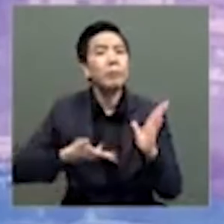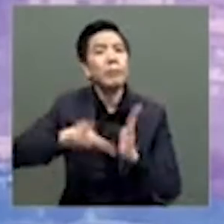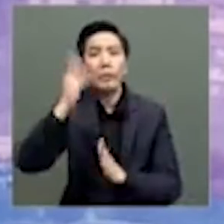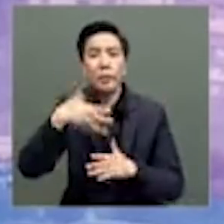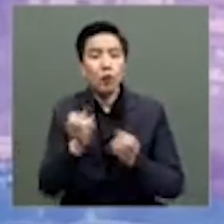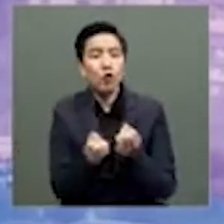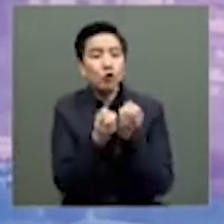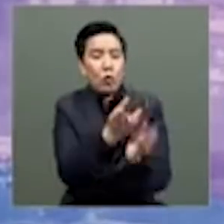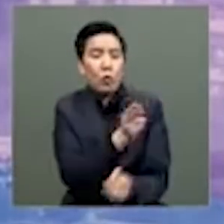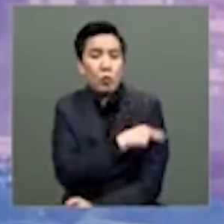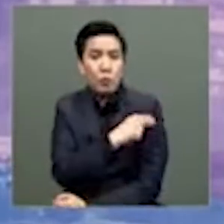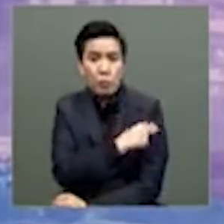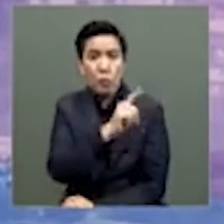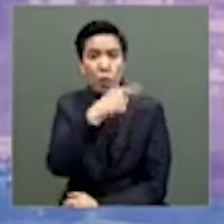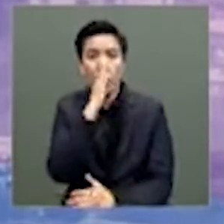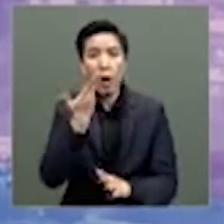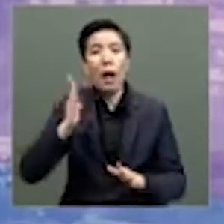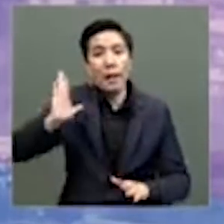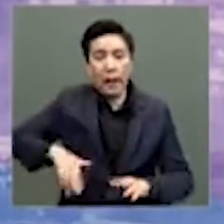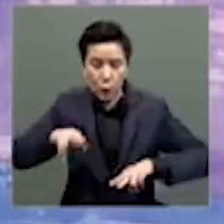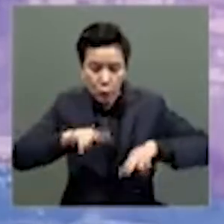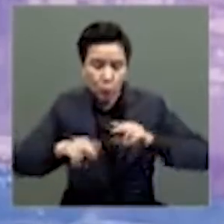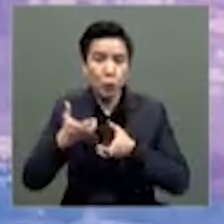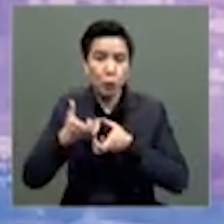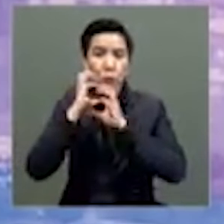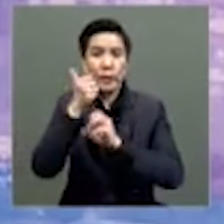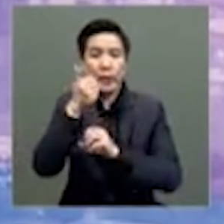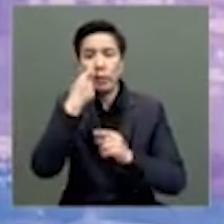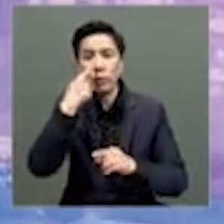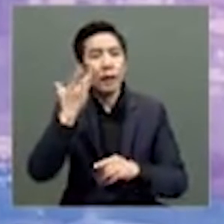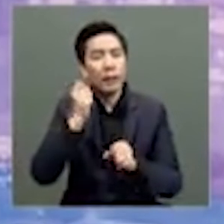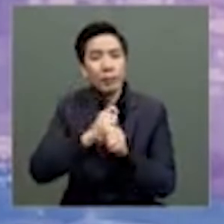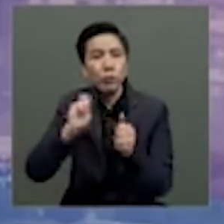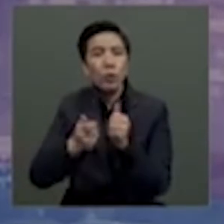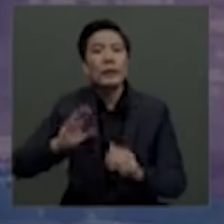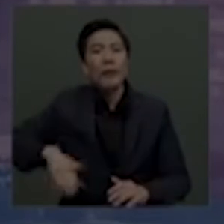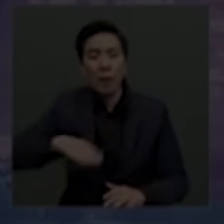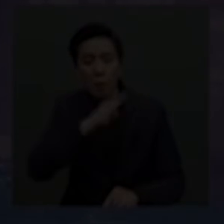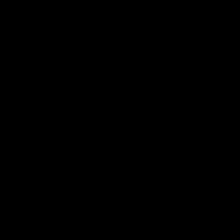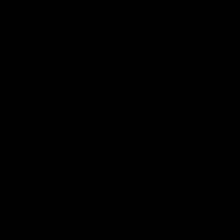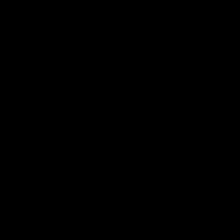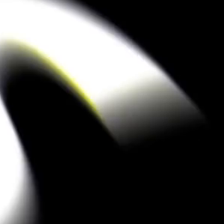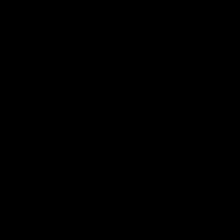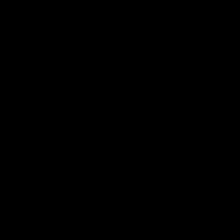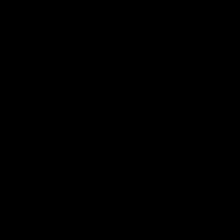ยไปส่งให้ถึงโรงพยาบาลแล้วมีอะไรทีหลังไปตรวจสอบย้อนหลังเล่นงานทีหลังก็ได้ถ้ามันเท็จ